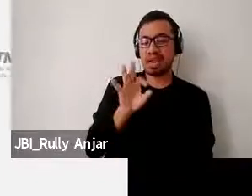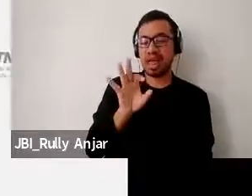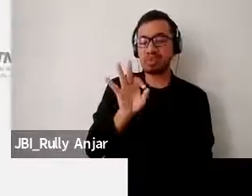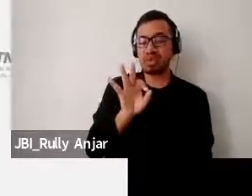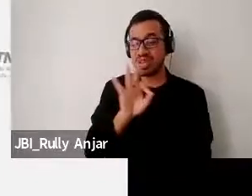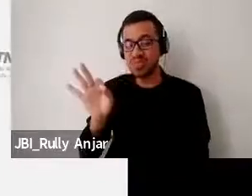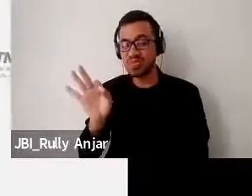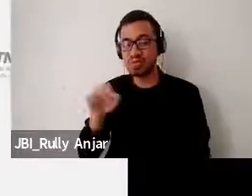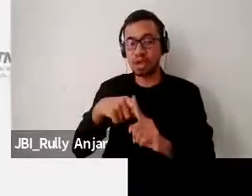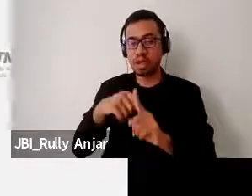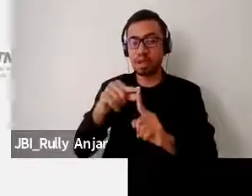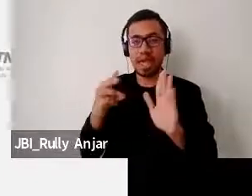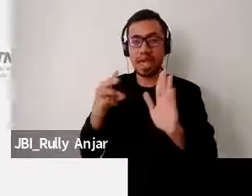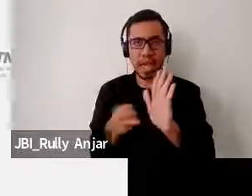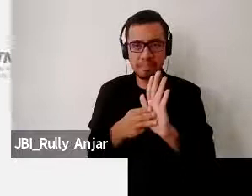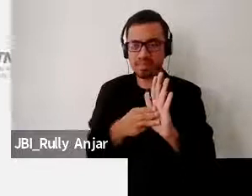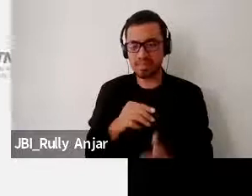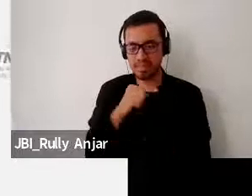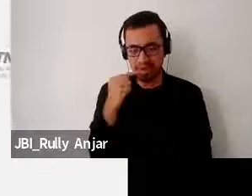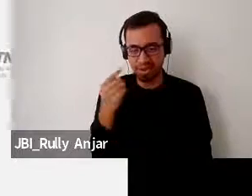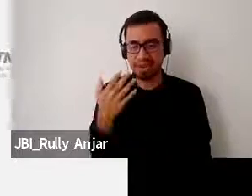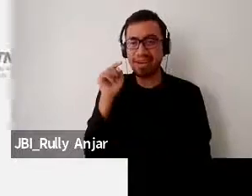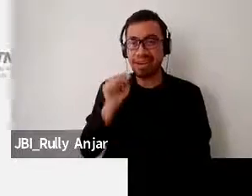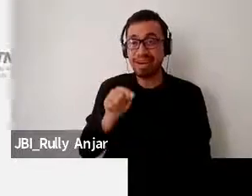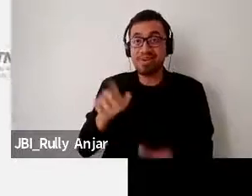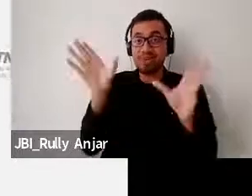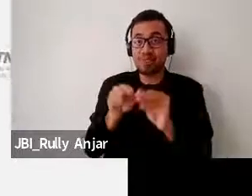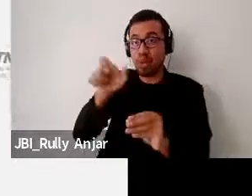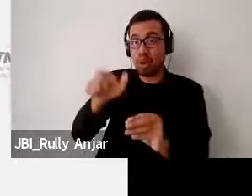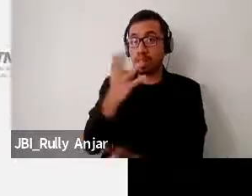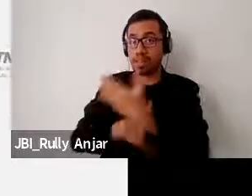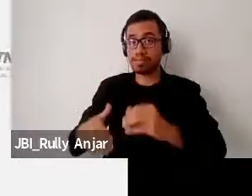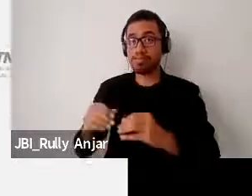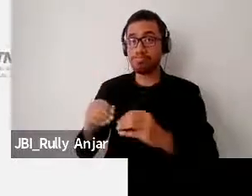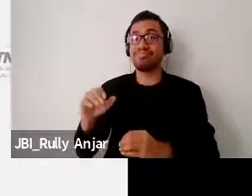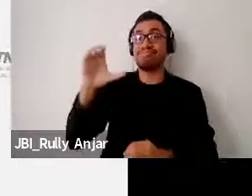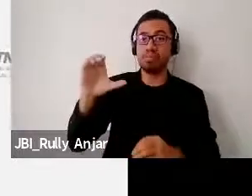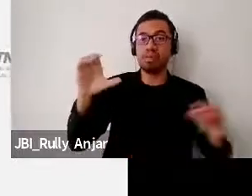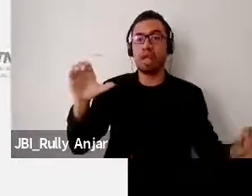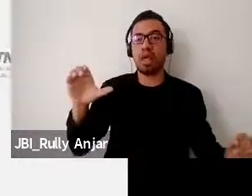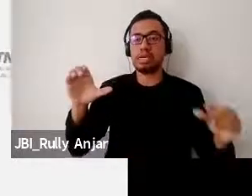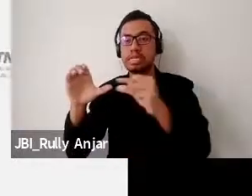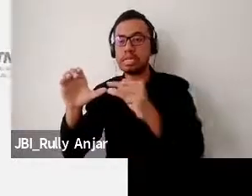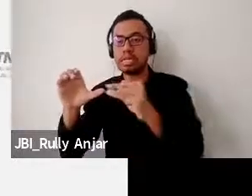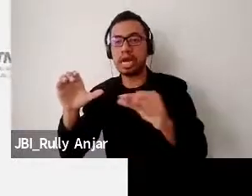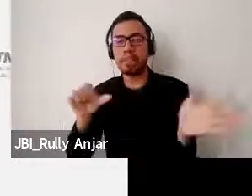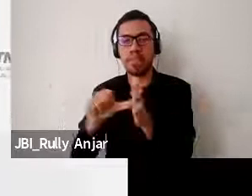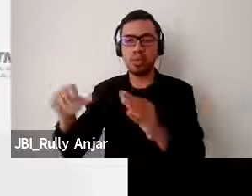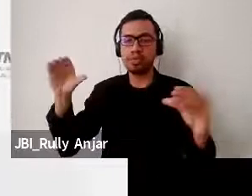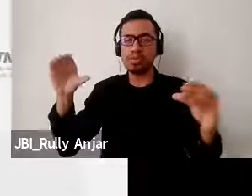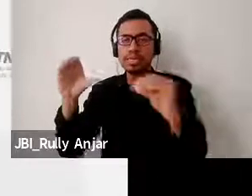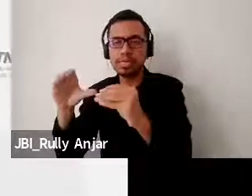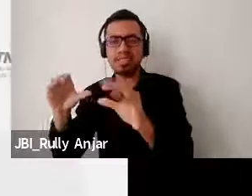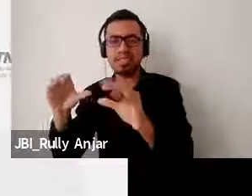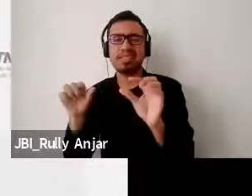dibandingkan dengan jumlah disabilitas ini masih sangat kecil sekali. Dan temuan yang sama dari survei